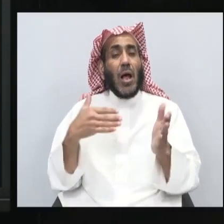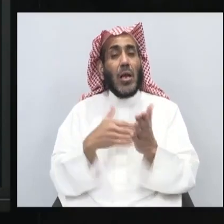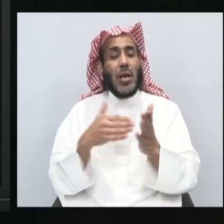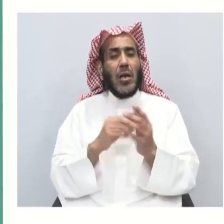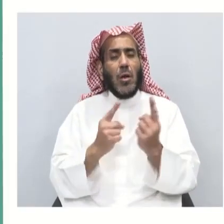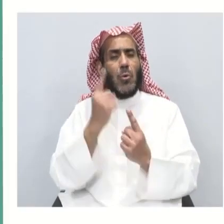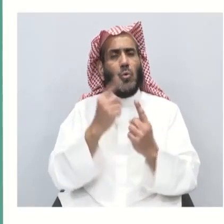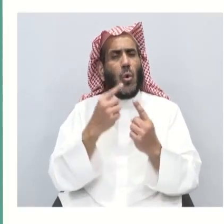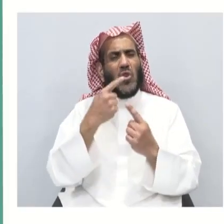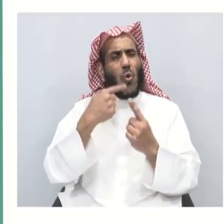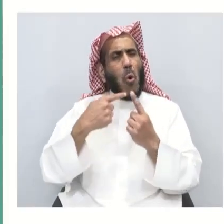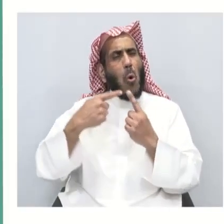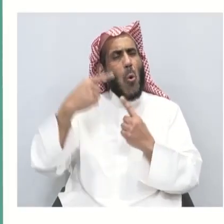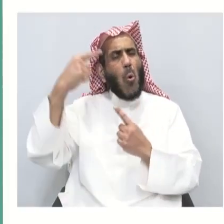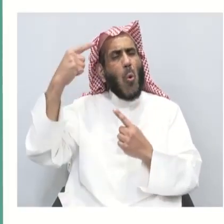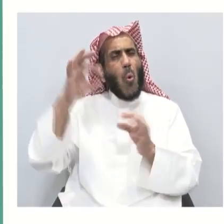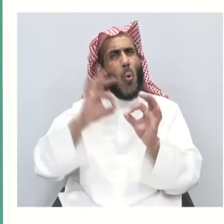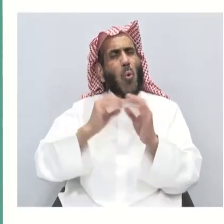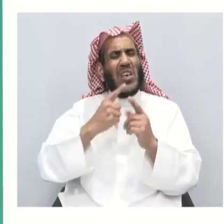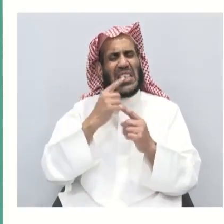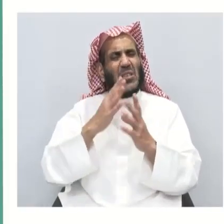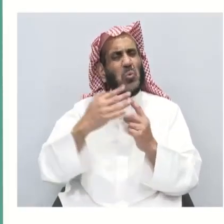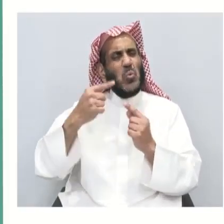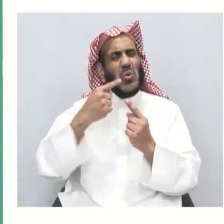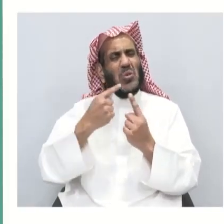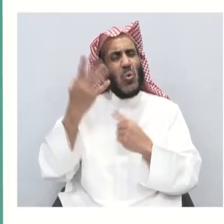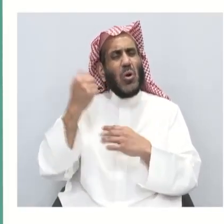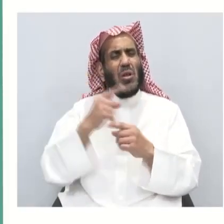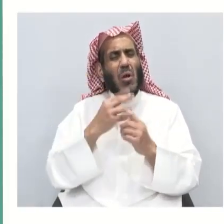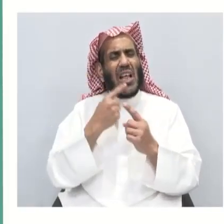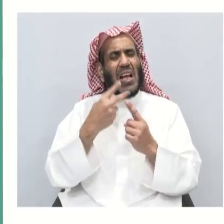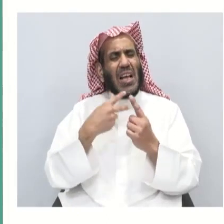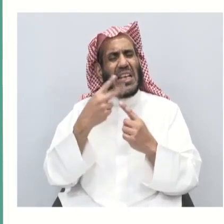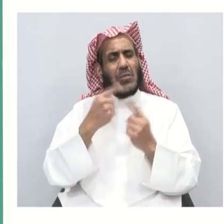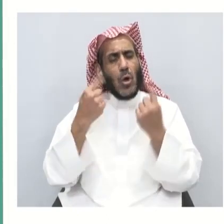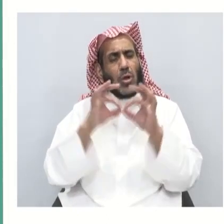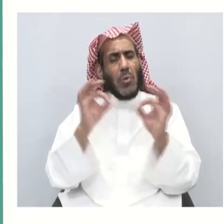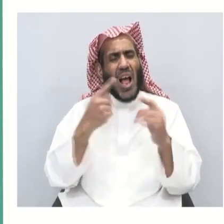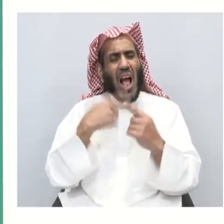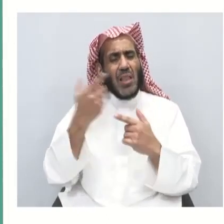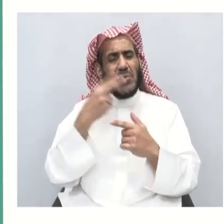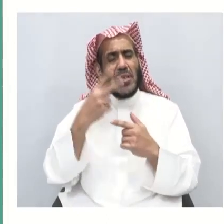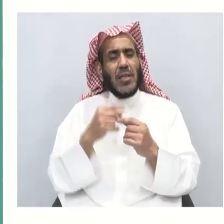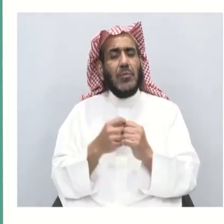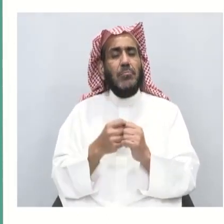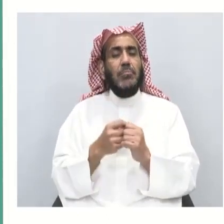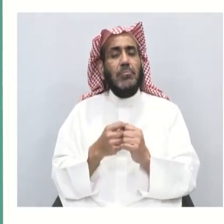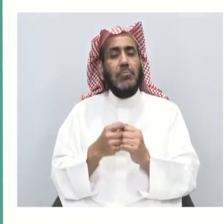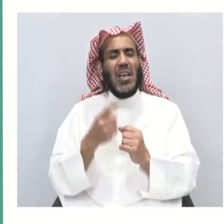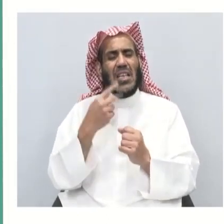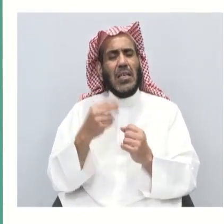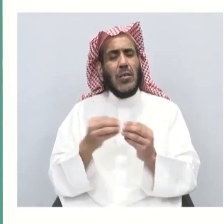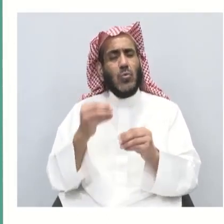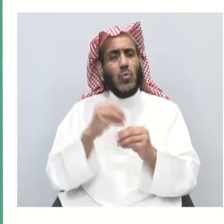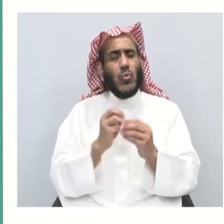المعمرة، تكتمل دورة حياتها في أكثر من سنتين، أكثر من ذات الحولين،